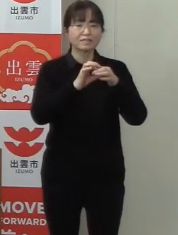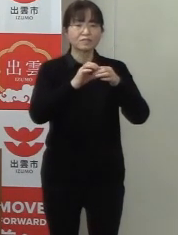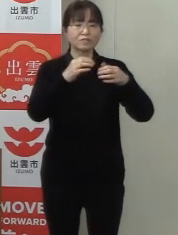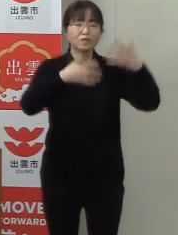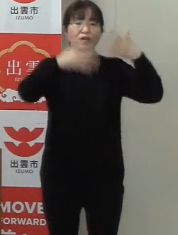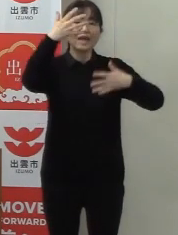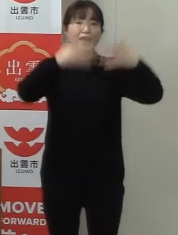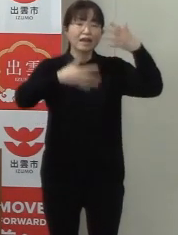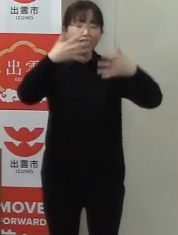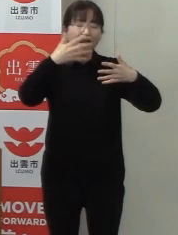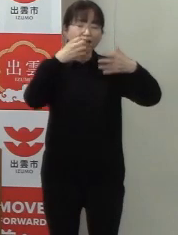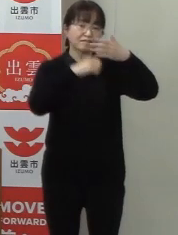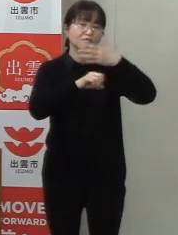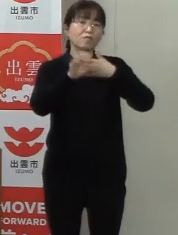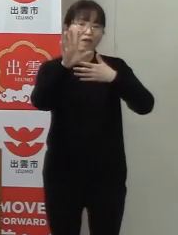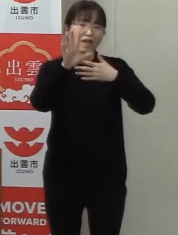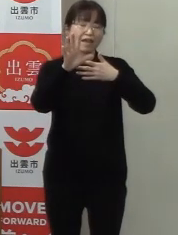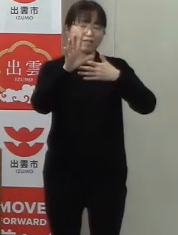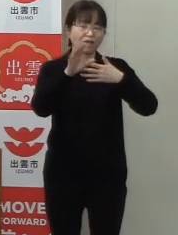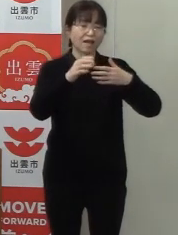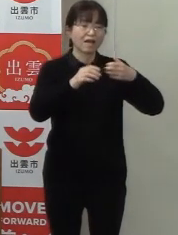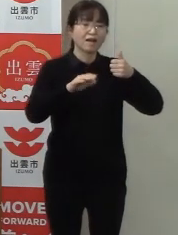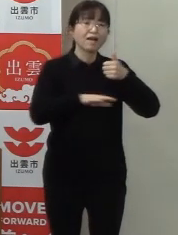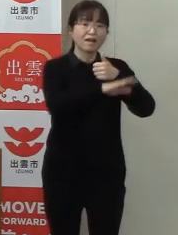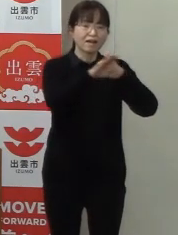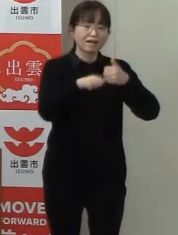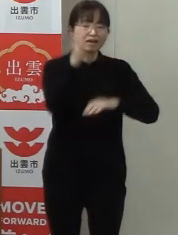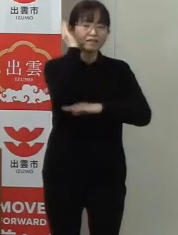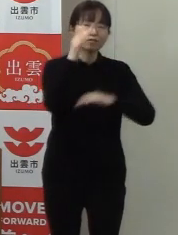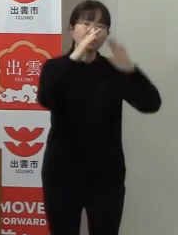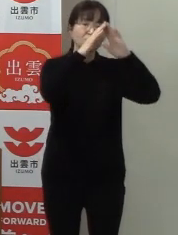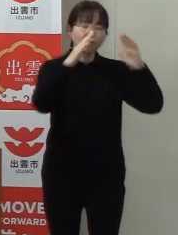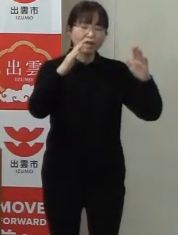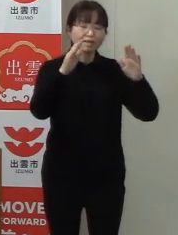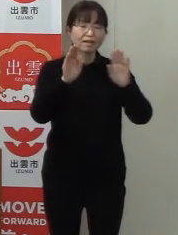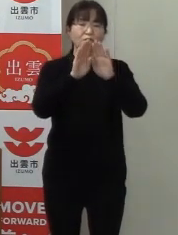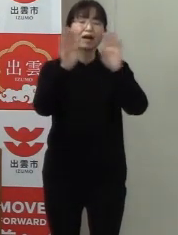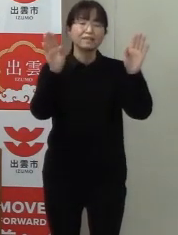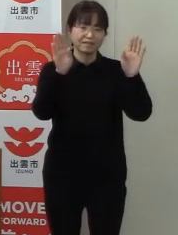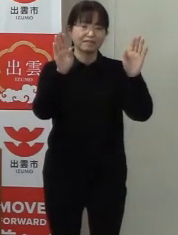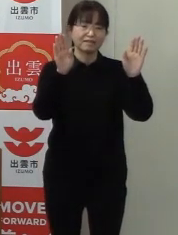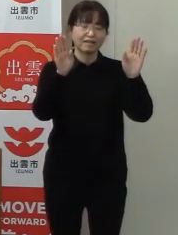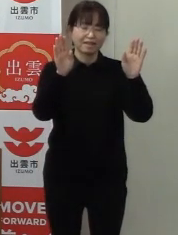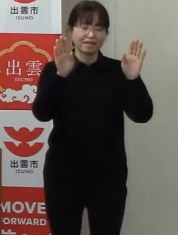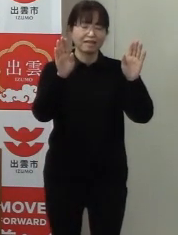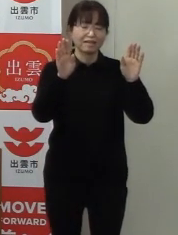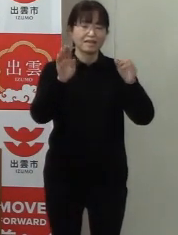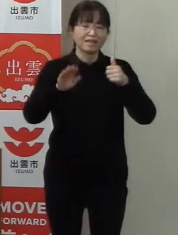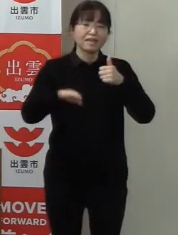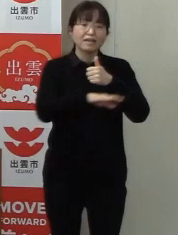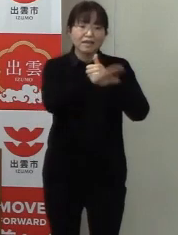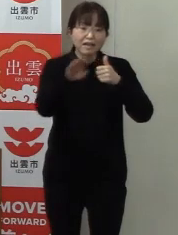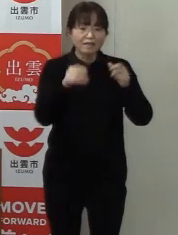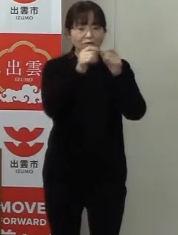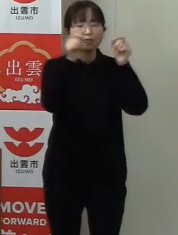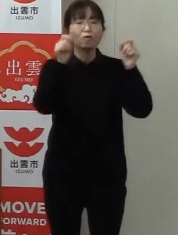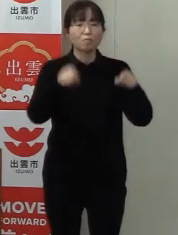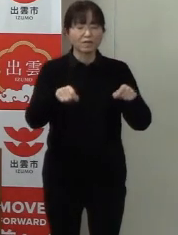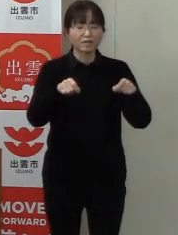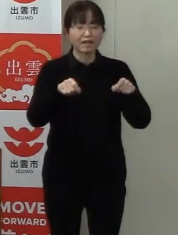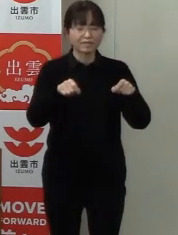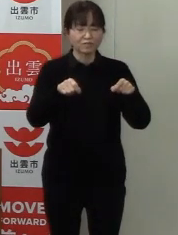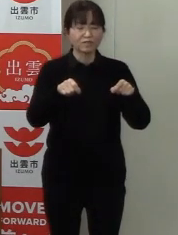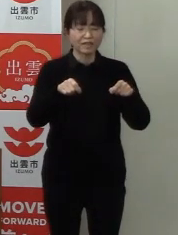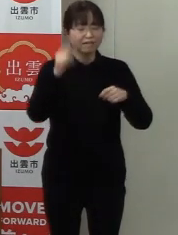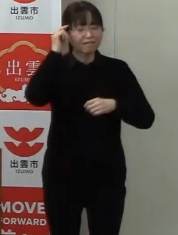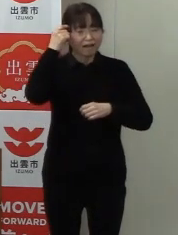鑑賞会や環境講演会等を盛り込んだイベントを開催することで、幅広い世代に対し環境問題について考え